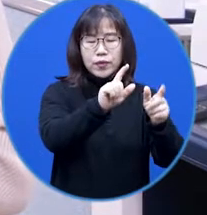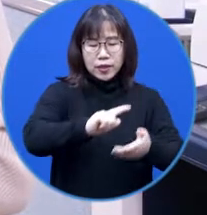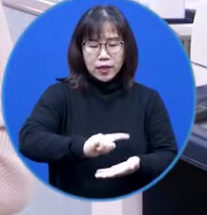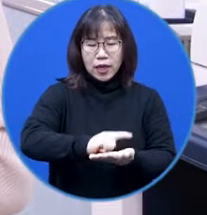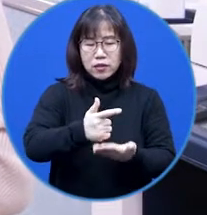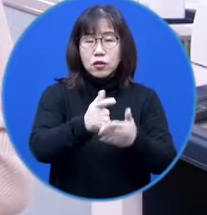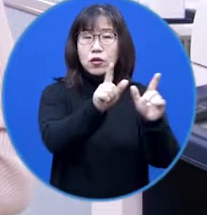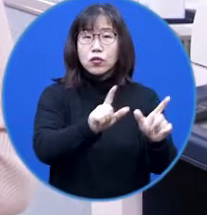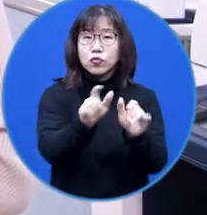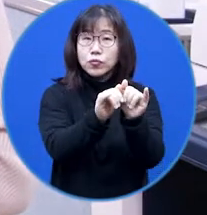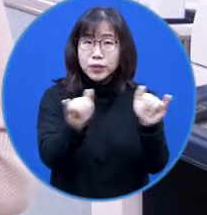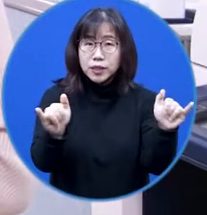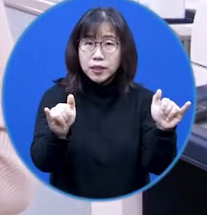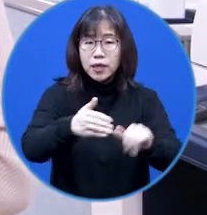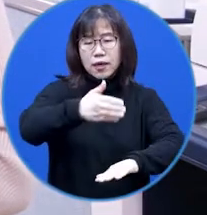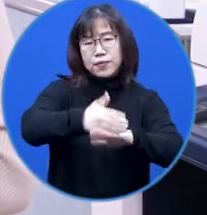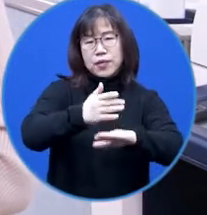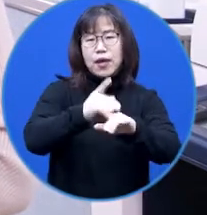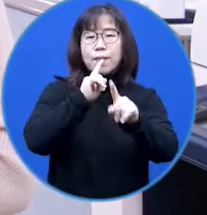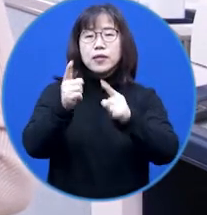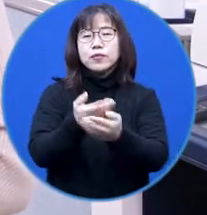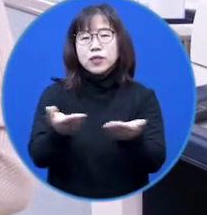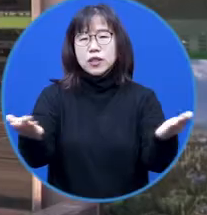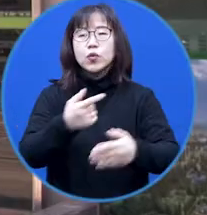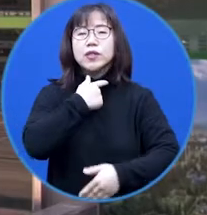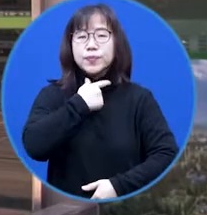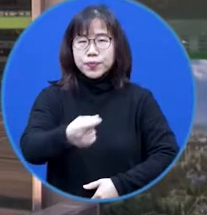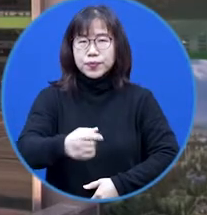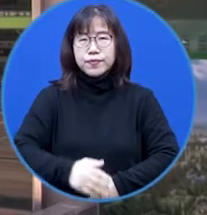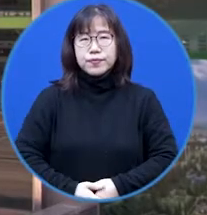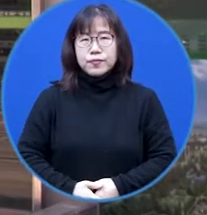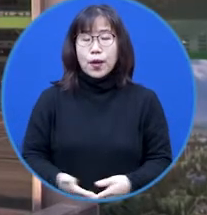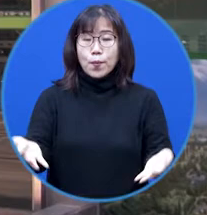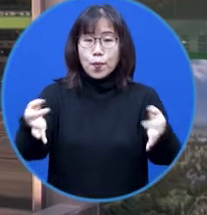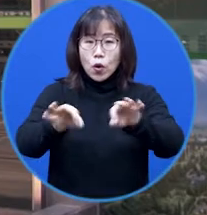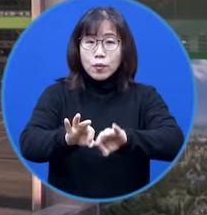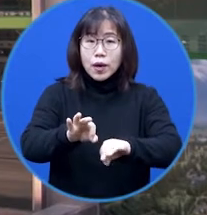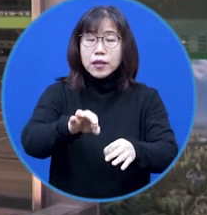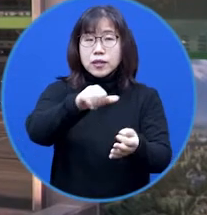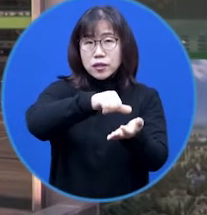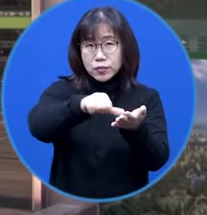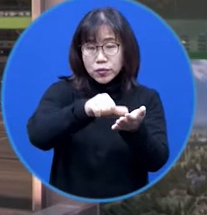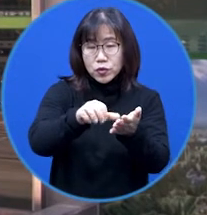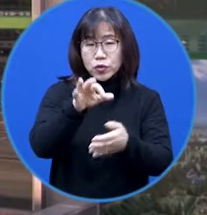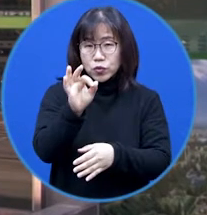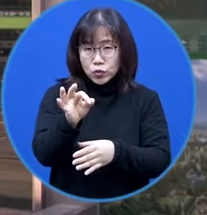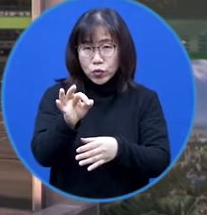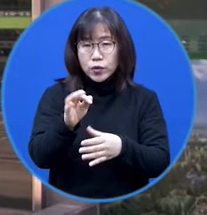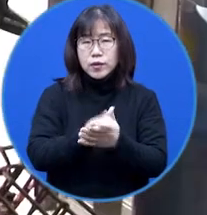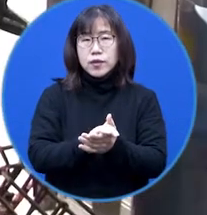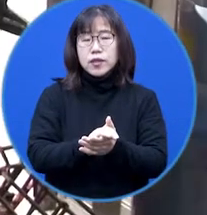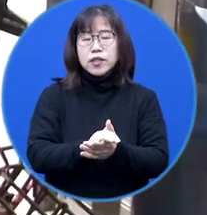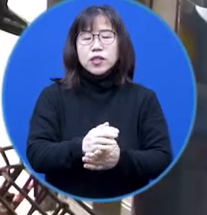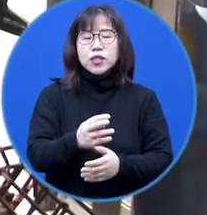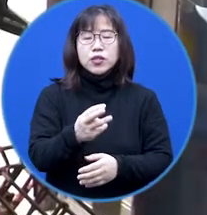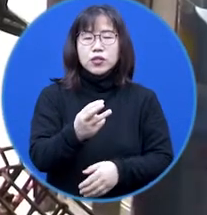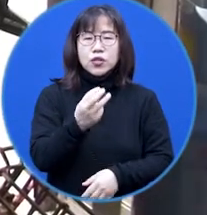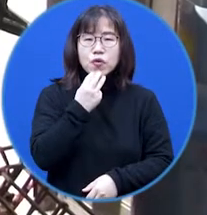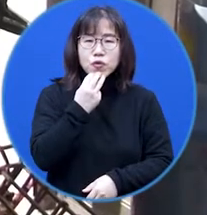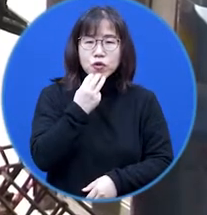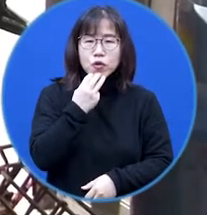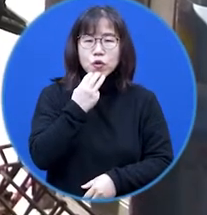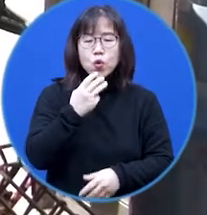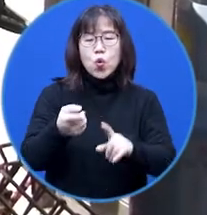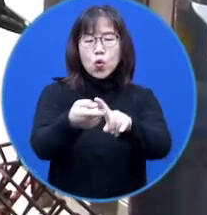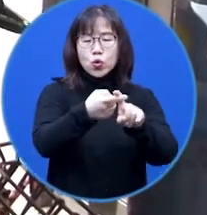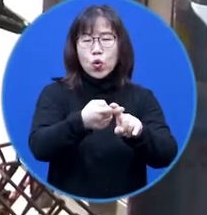구민에게 감사의 마음을 전하고 싶습니다. 강서구는 모금한 성금과 성품을 서울사회복지 공동모금회를